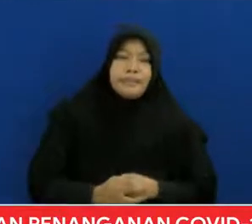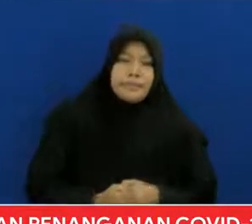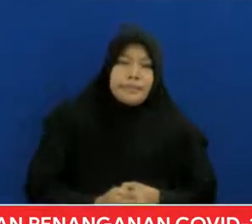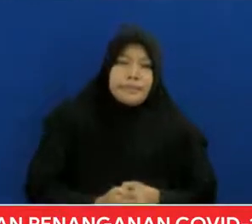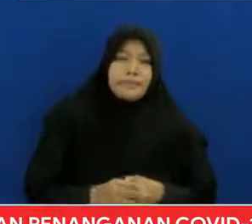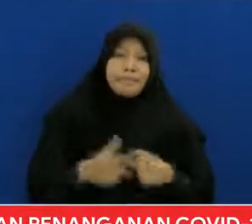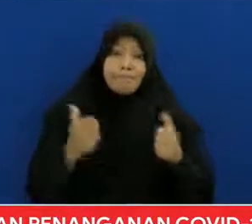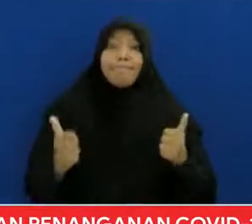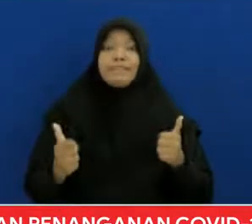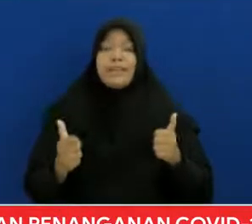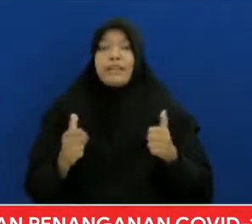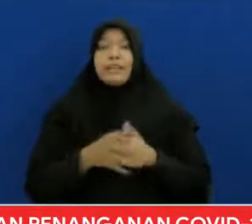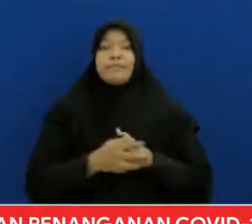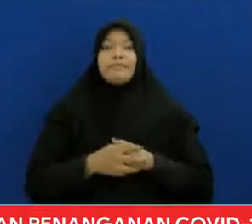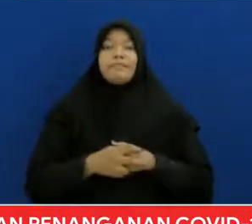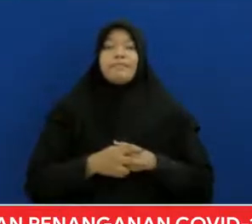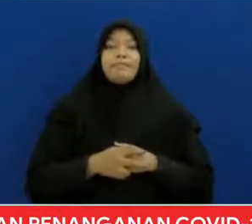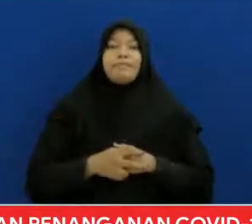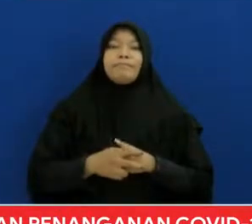Baiklah, pemirsa,